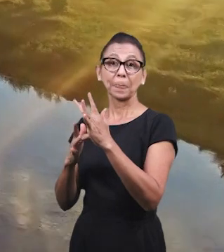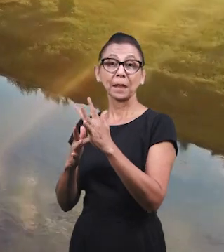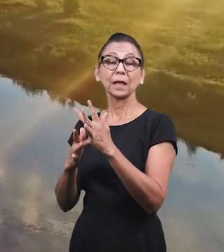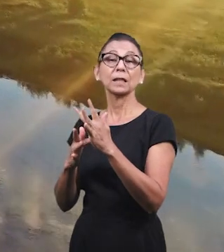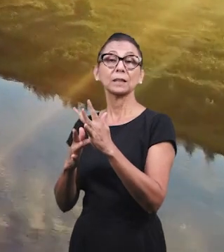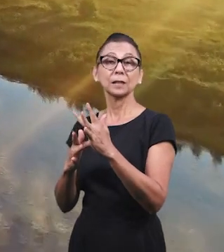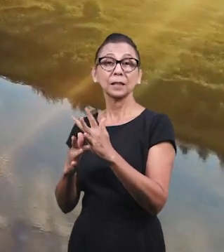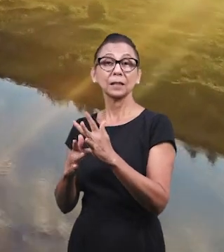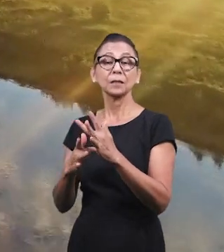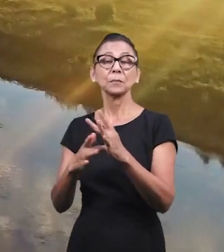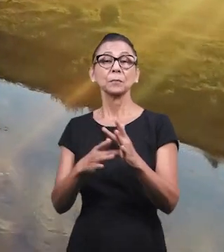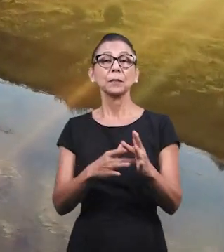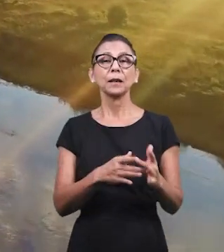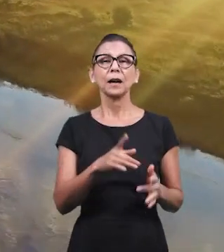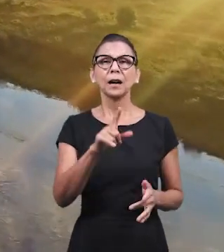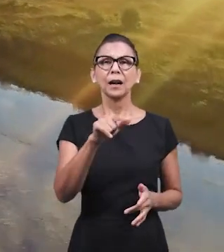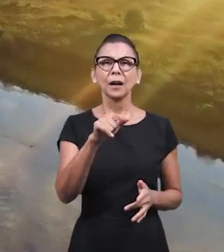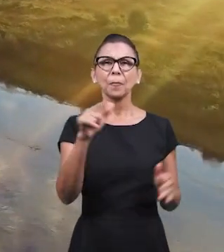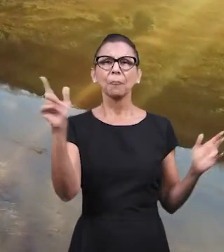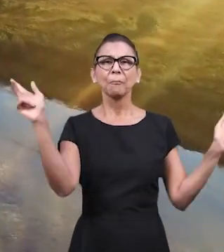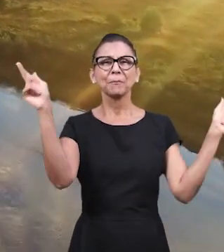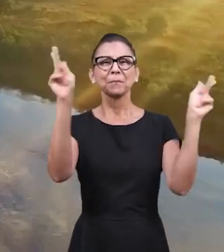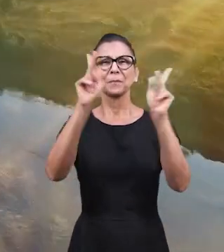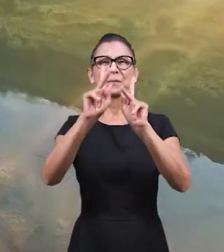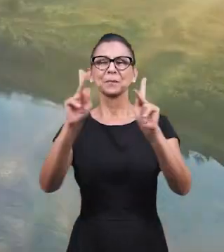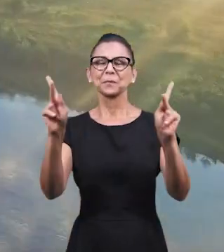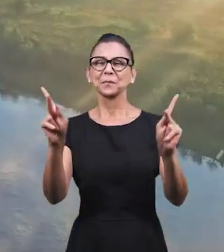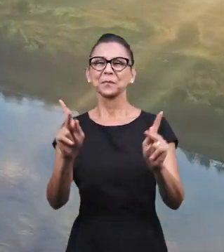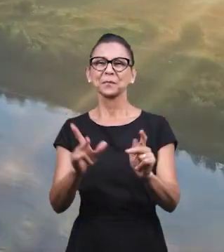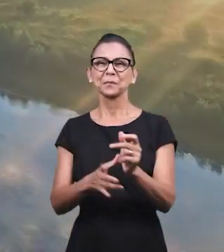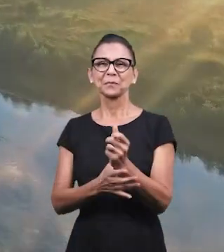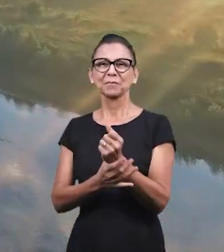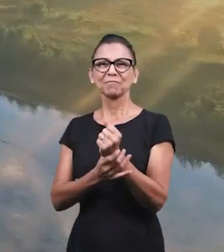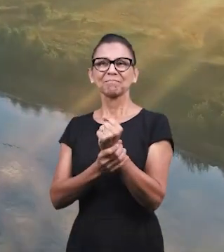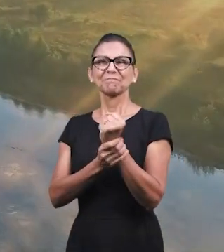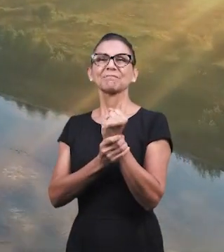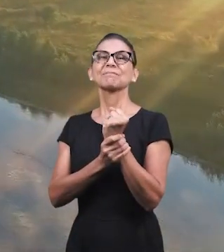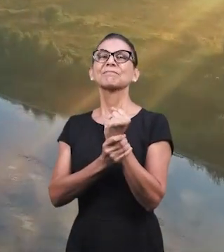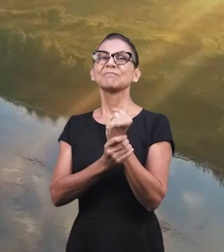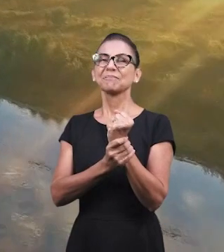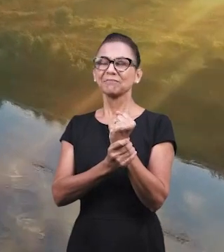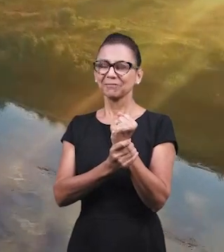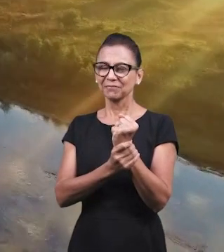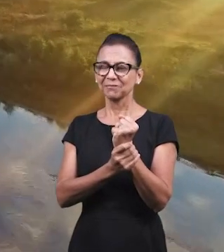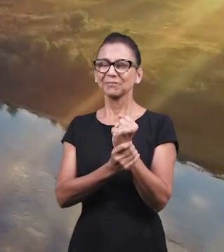он мой мир конь и радость